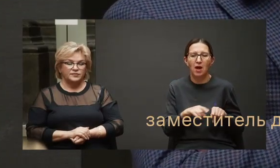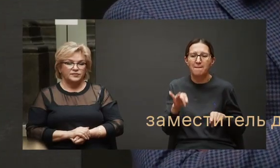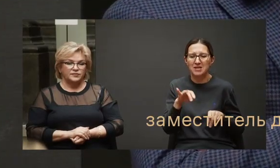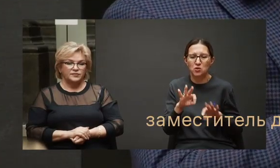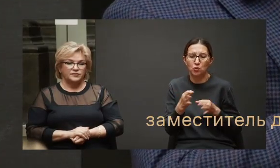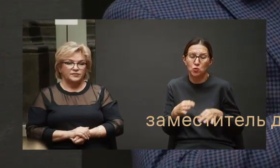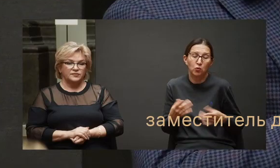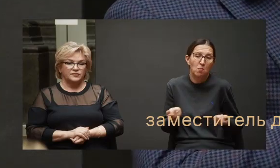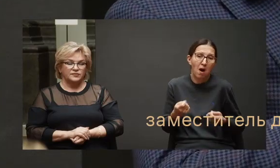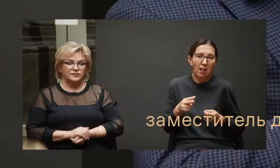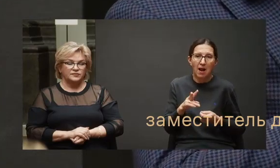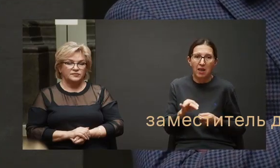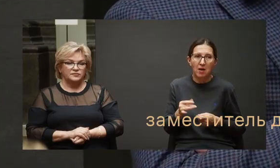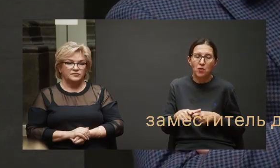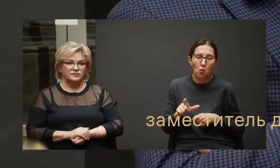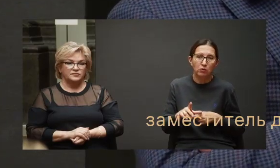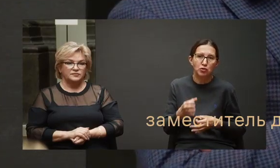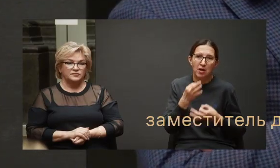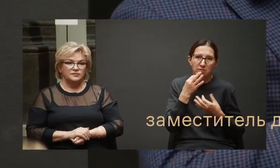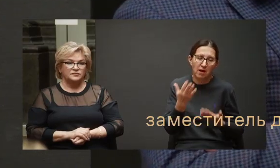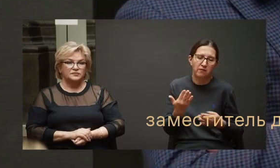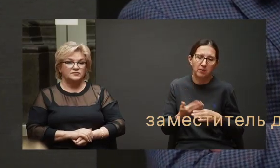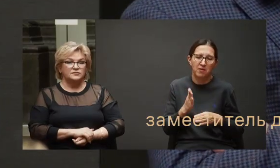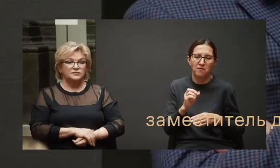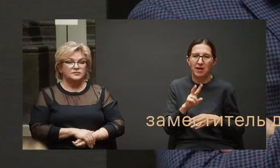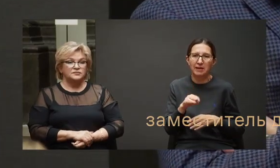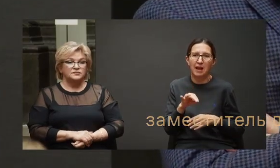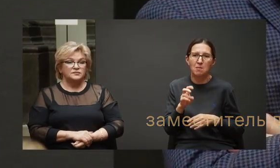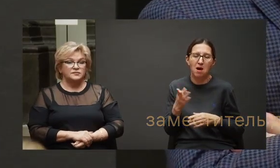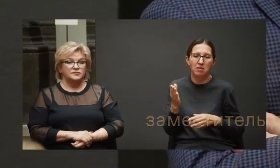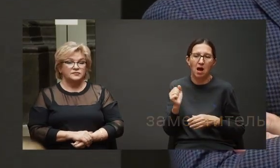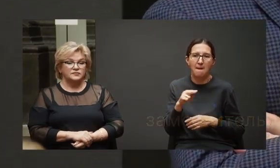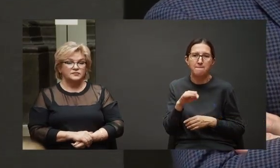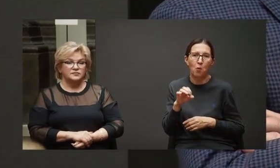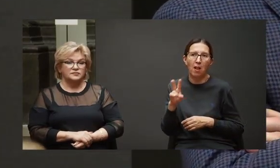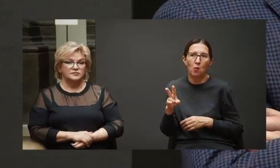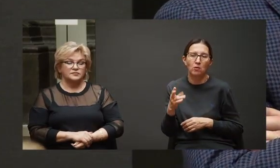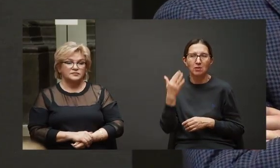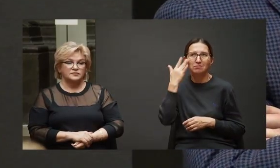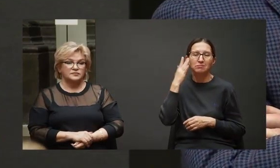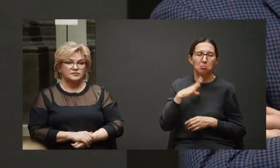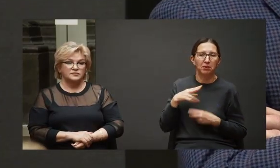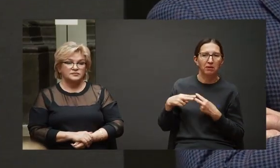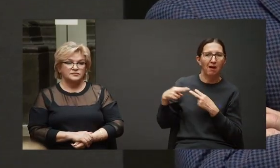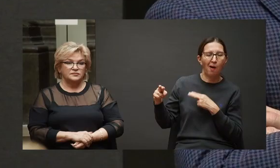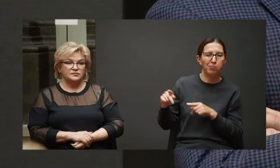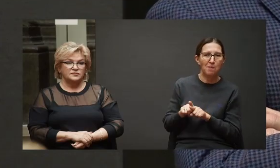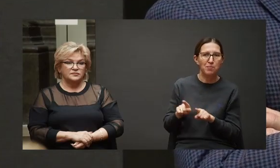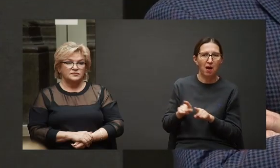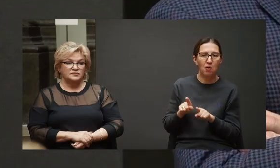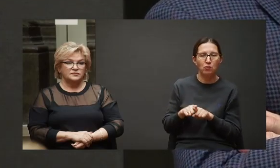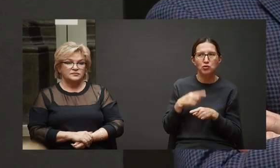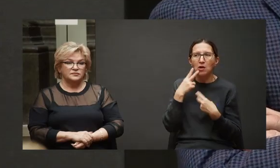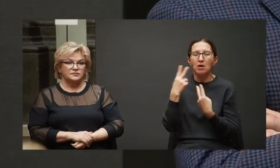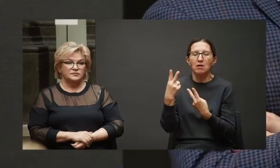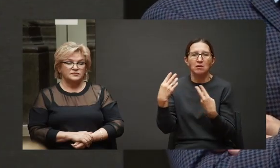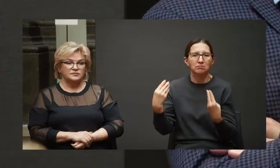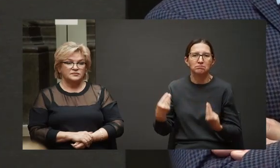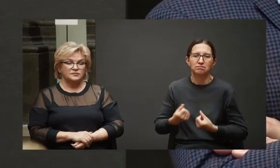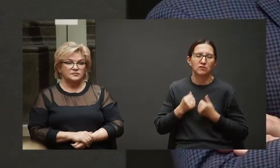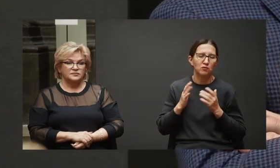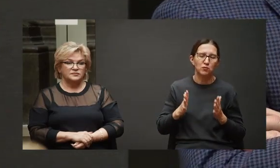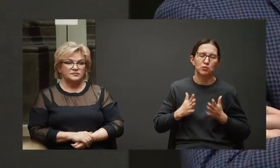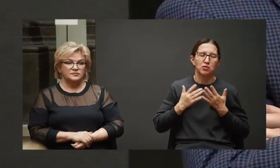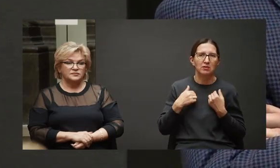но мало ли. Ну, очень нравился Винкельману Аполлон, он хотел быть на него похож, и вот возбуждаясь, внутренне